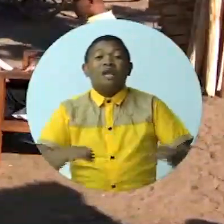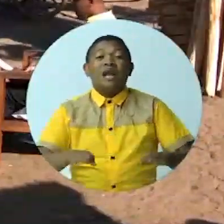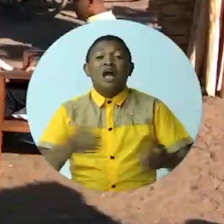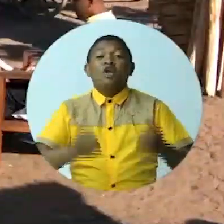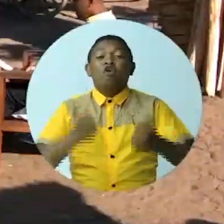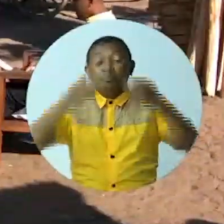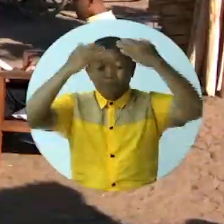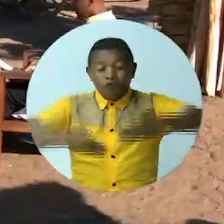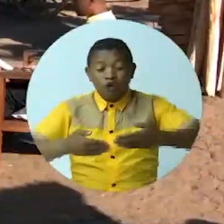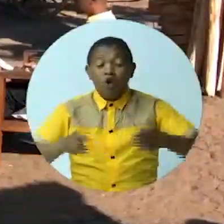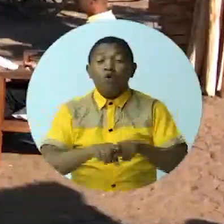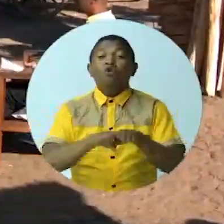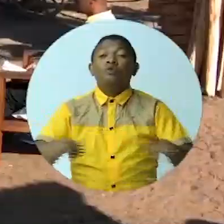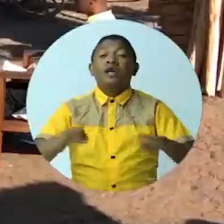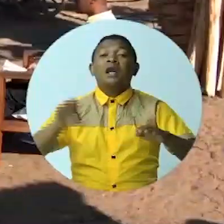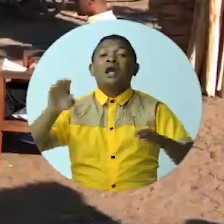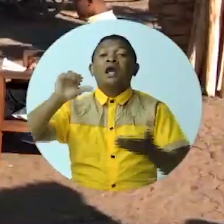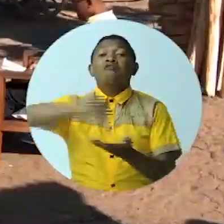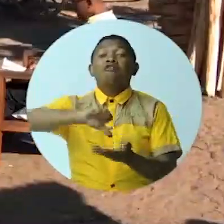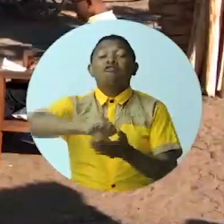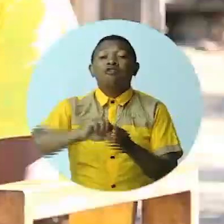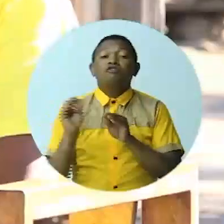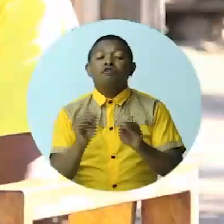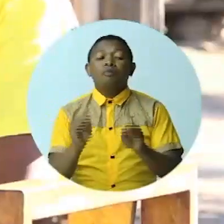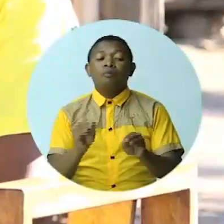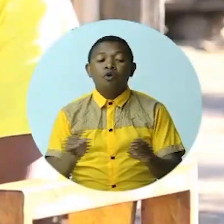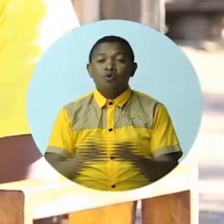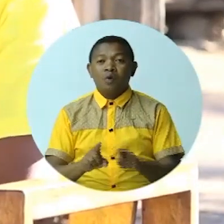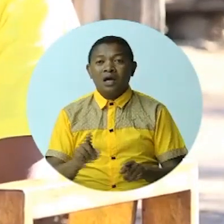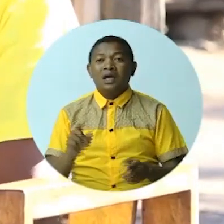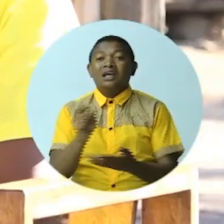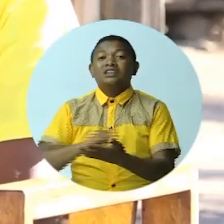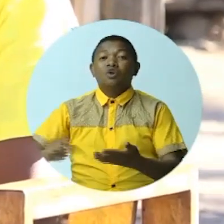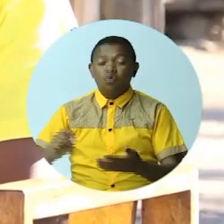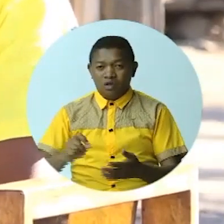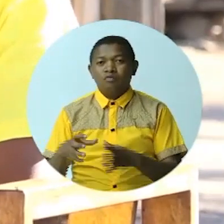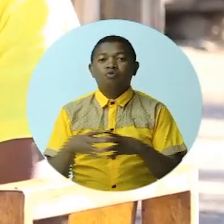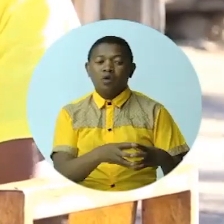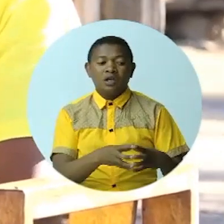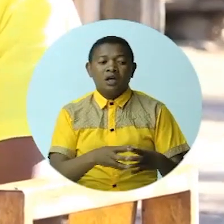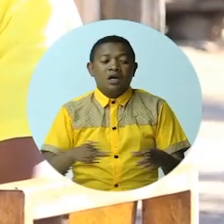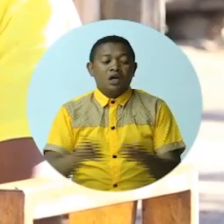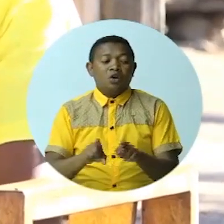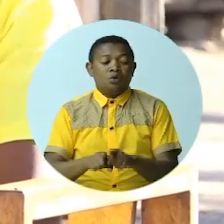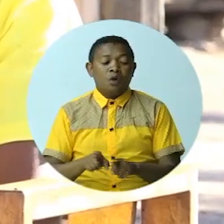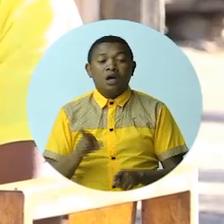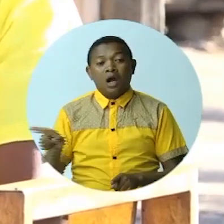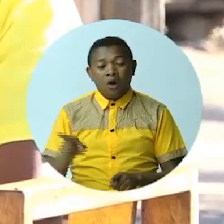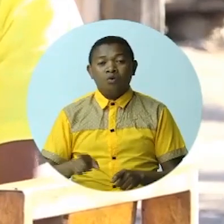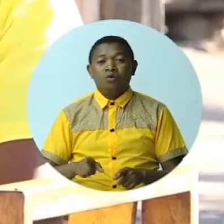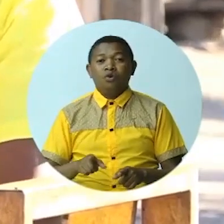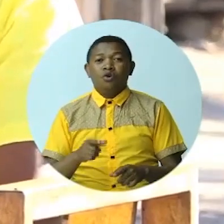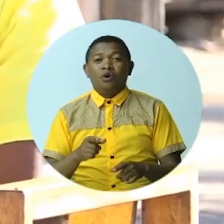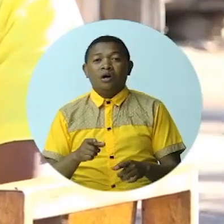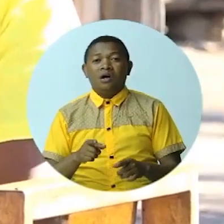formation, misy an'le université spécialisé, ny sakampasamasay anisan'ny verimberina